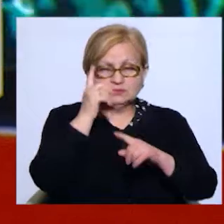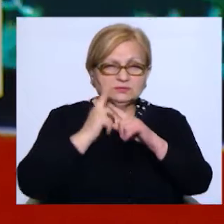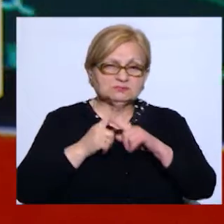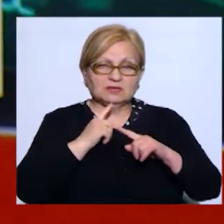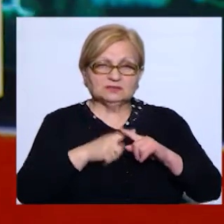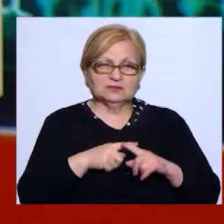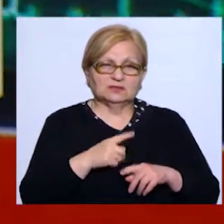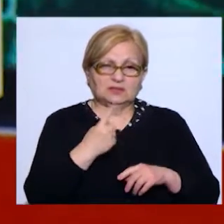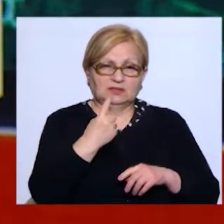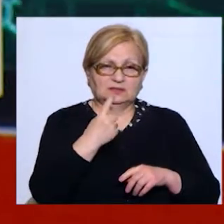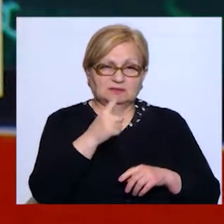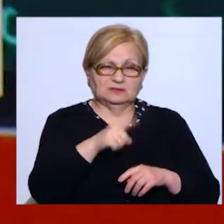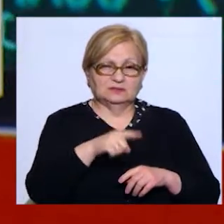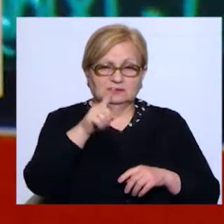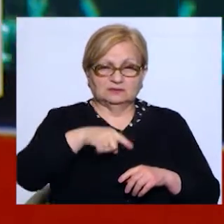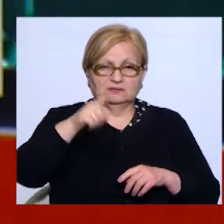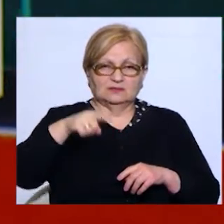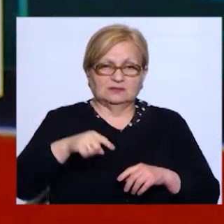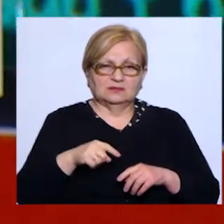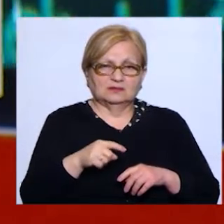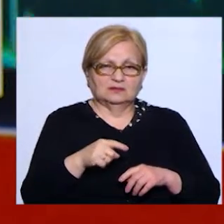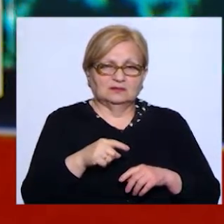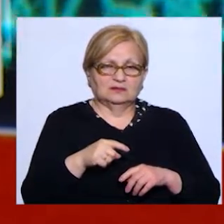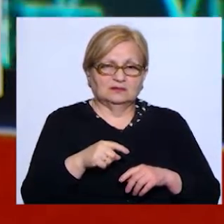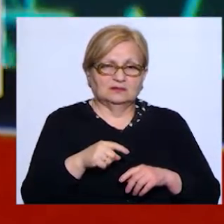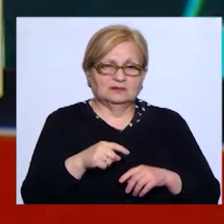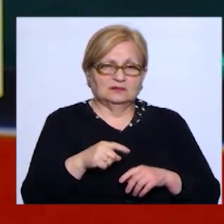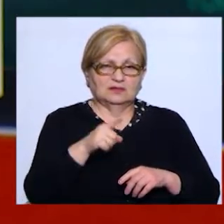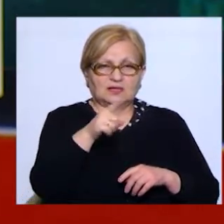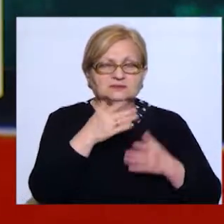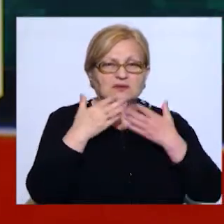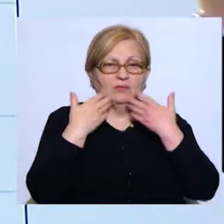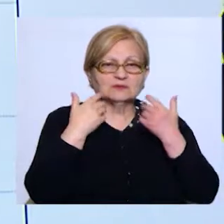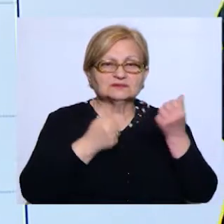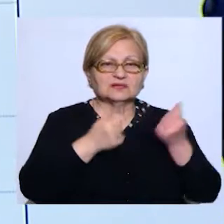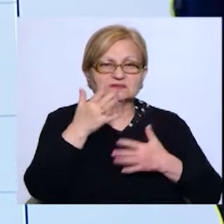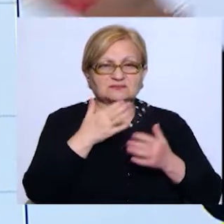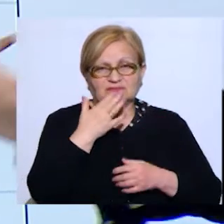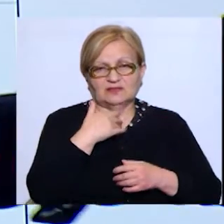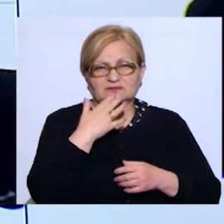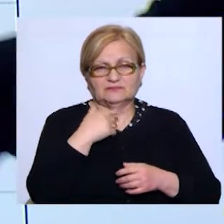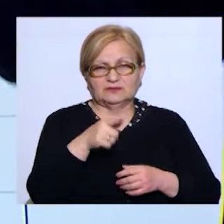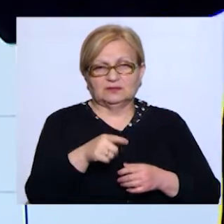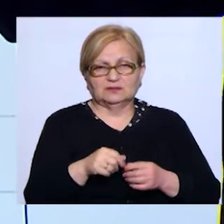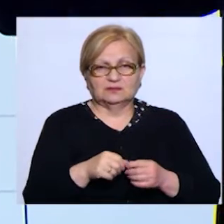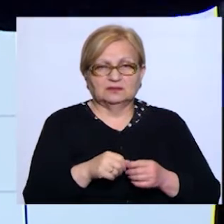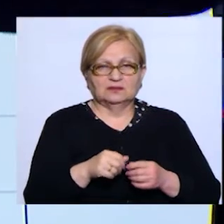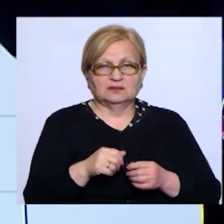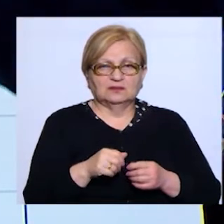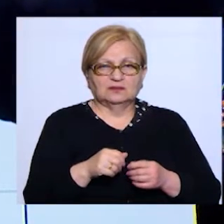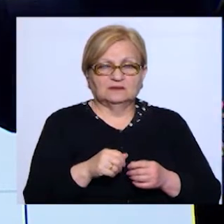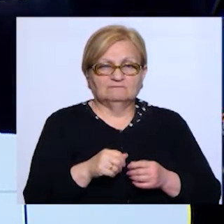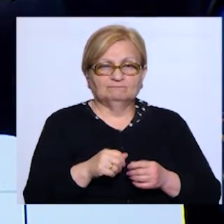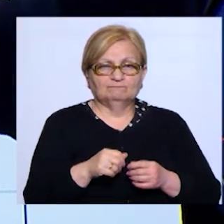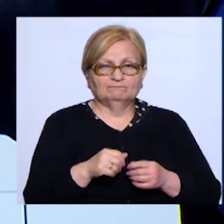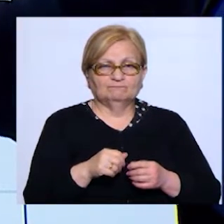ჯოხს აკეთებს, ხო? ანუ აი ესე შეგროვება შეიძლება ბევრი იყოს. აი ესე დასავთვლელ და დასავორგანიზება ჯობია. ესე იგი ხუთმა ერთი. მე